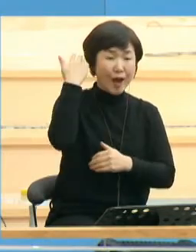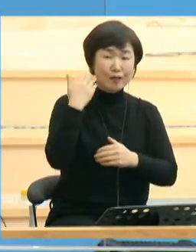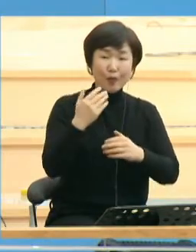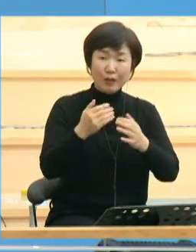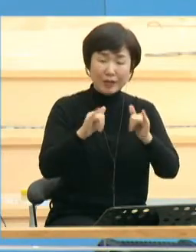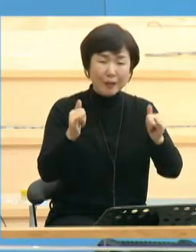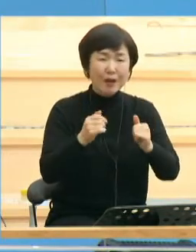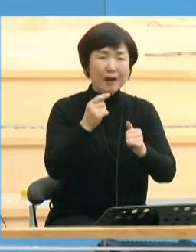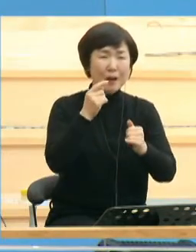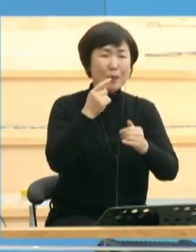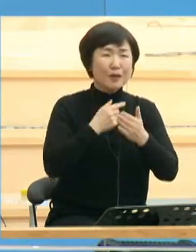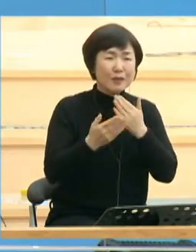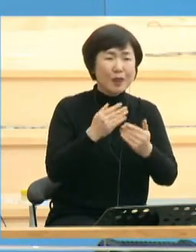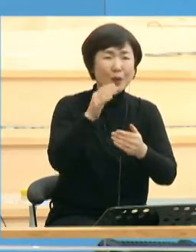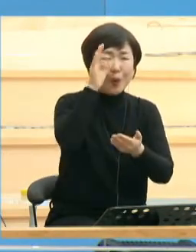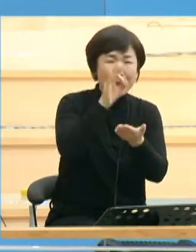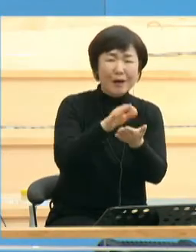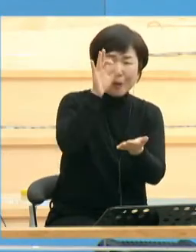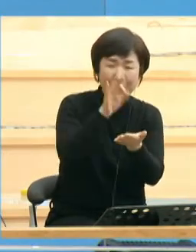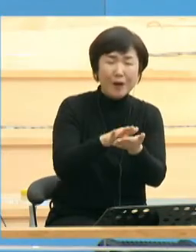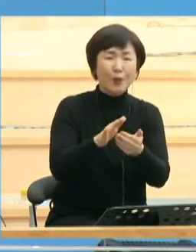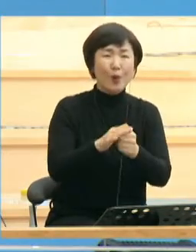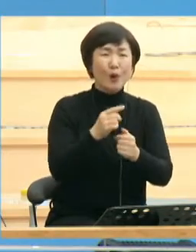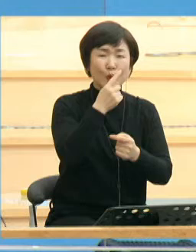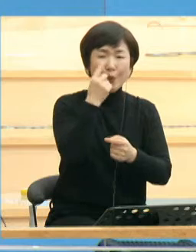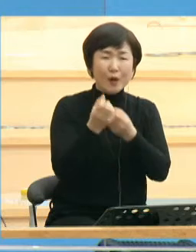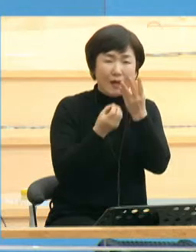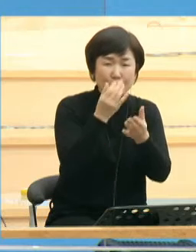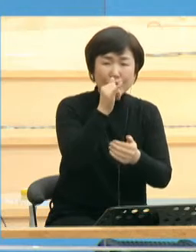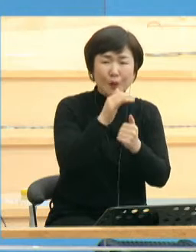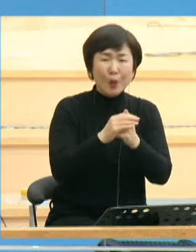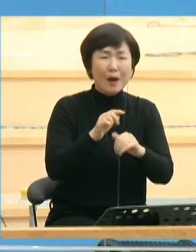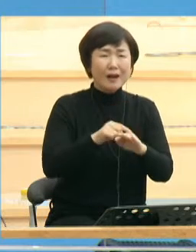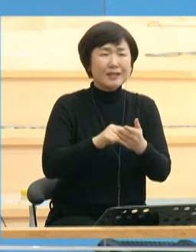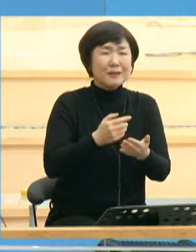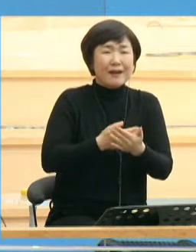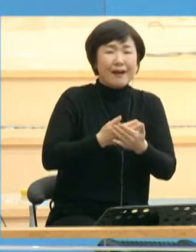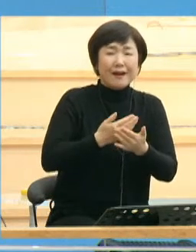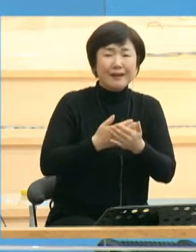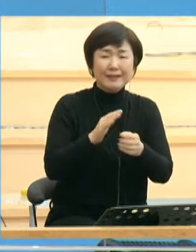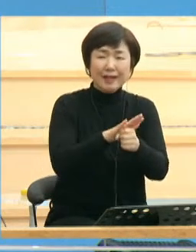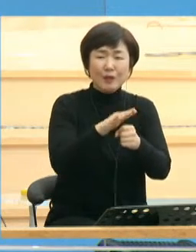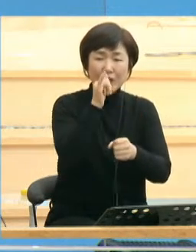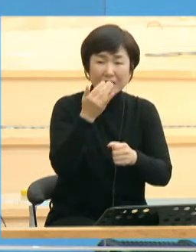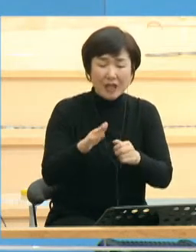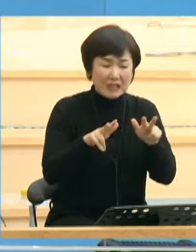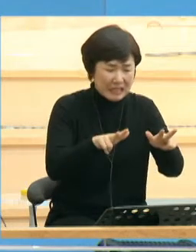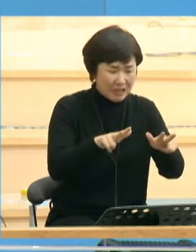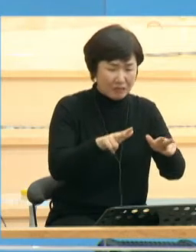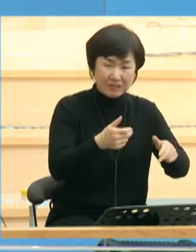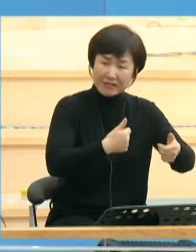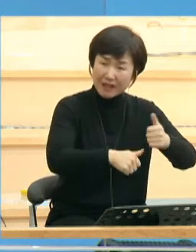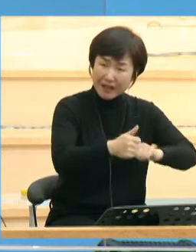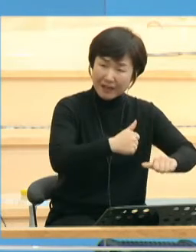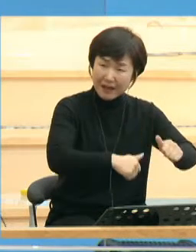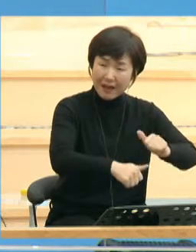체험도 있고 간증도 있고 막 가슴 뛰는 하나님의 대한 사랑도 있는데 지금 세대는